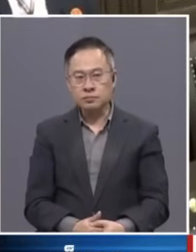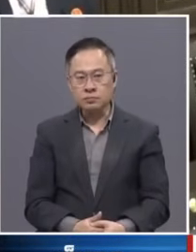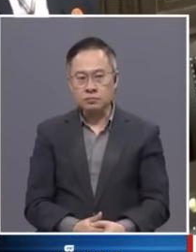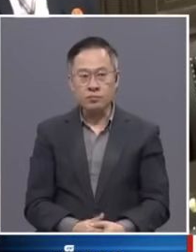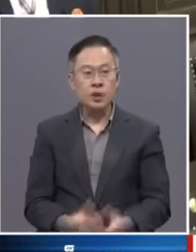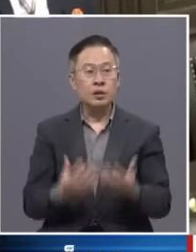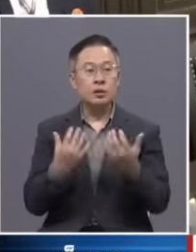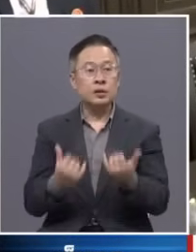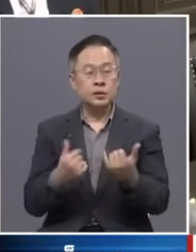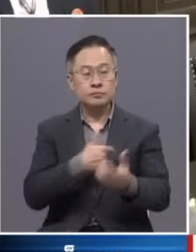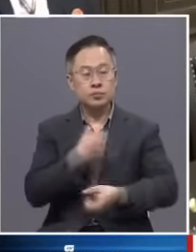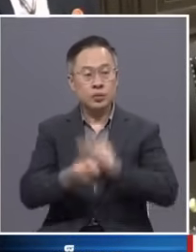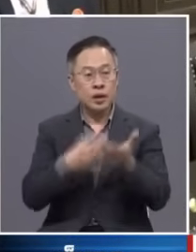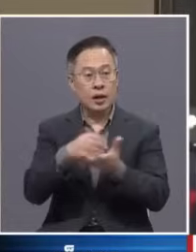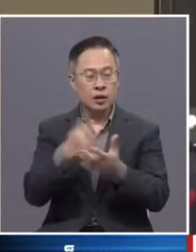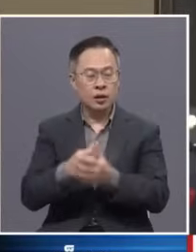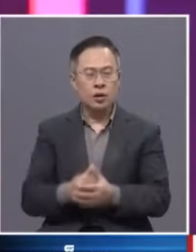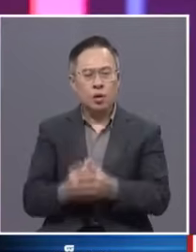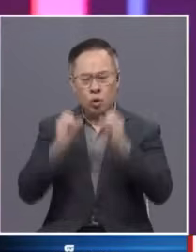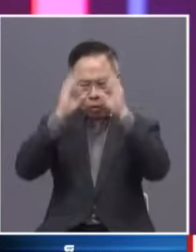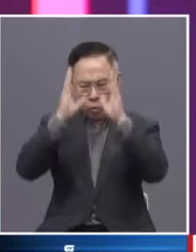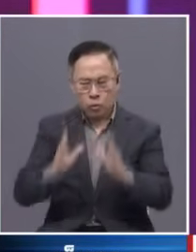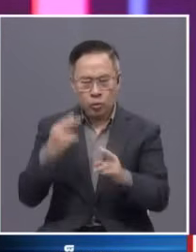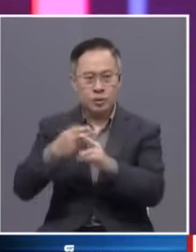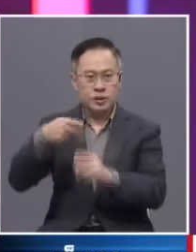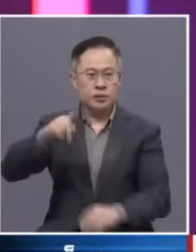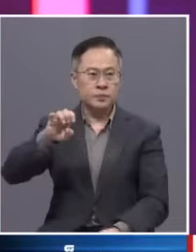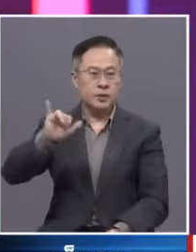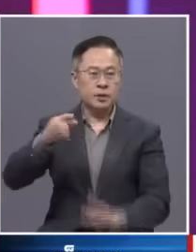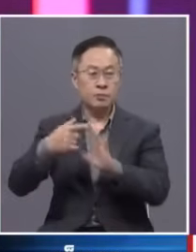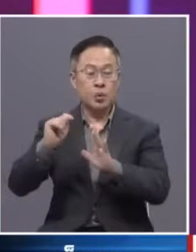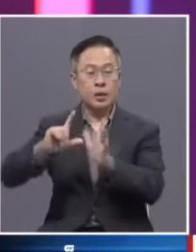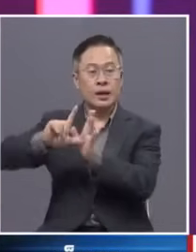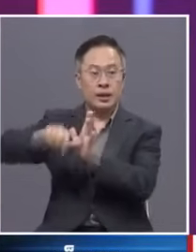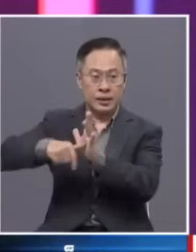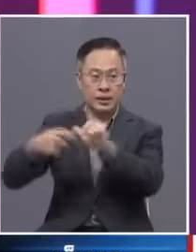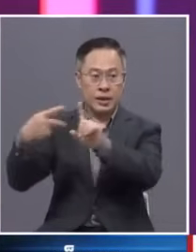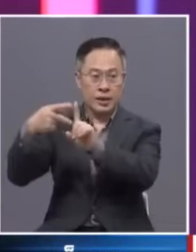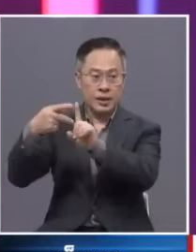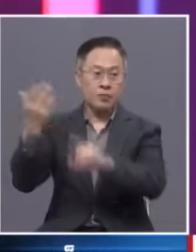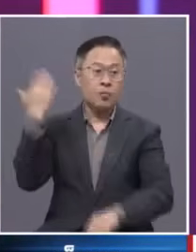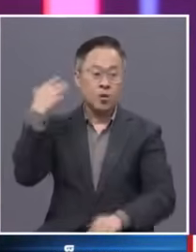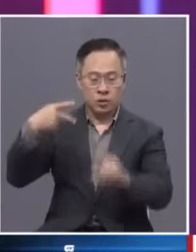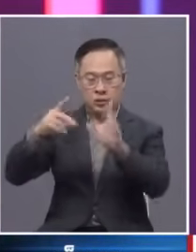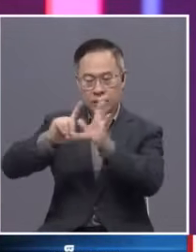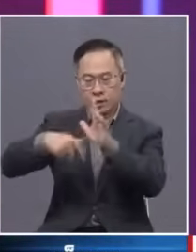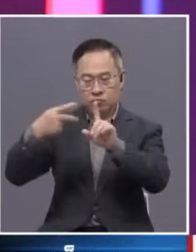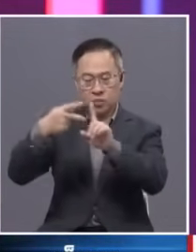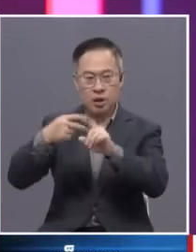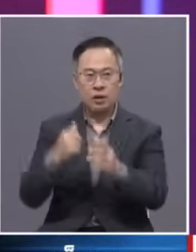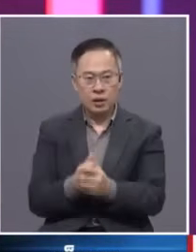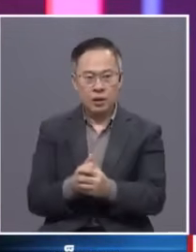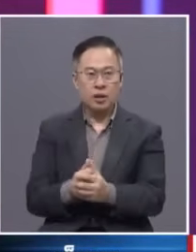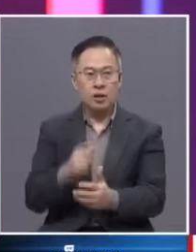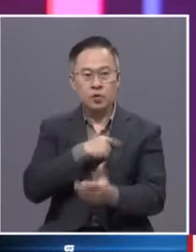นี้ต่อเนื่องเลยครับก็คือคุณปิยบุตรแสงกนกุลอดีตเลขาธิการพรรคอนาคตใหม่เลขาธิการคณะก้าวหน้าแล้วก็เป็นผู้ช่วยหาเสียงของ